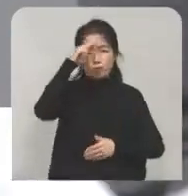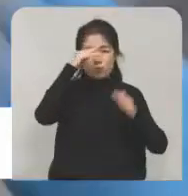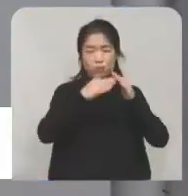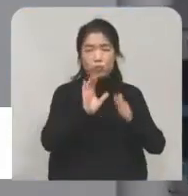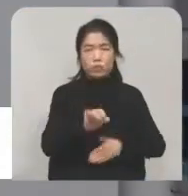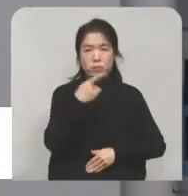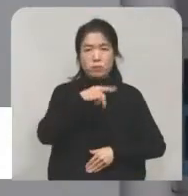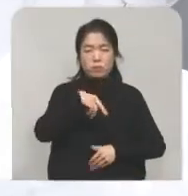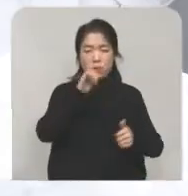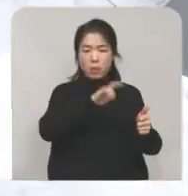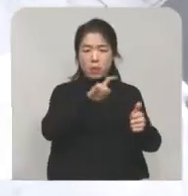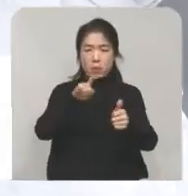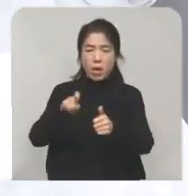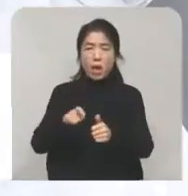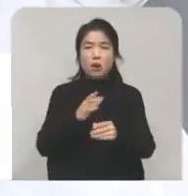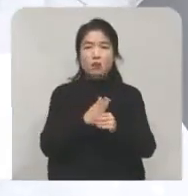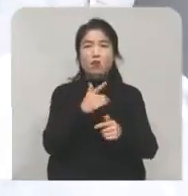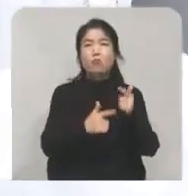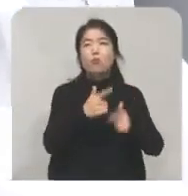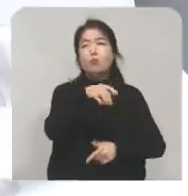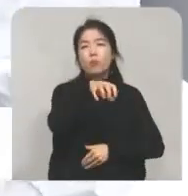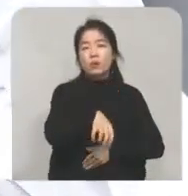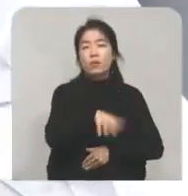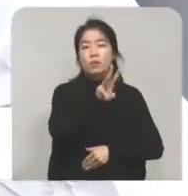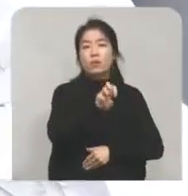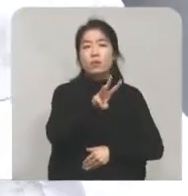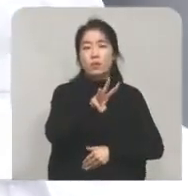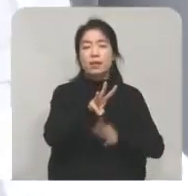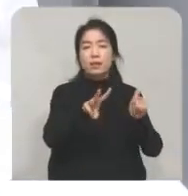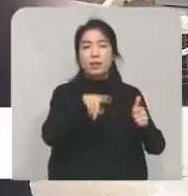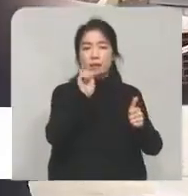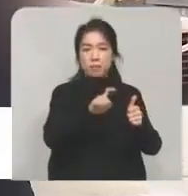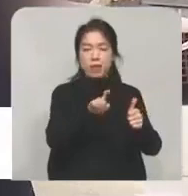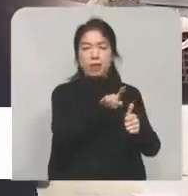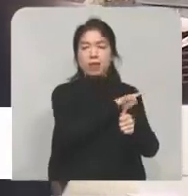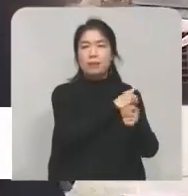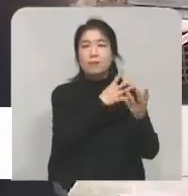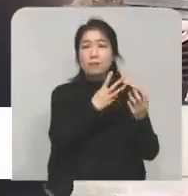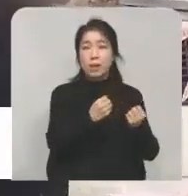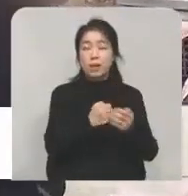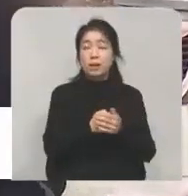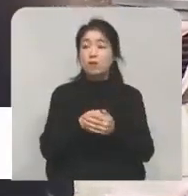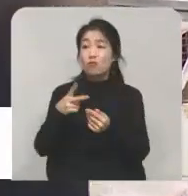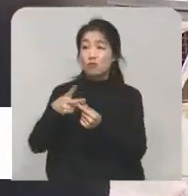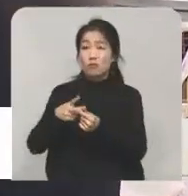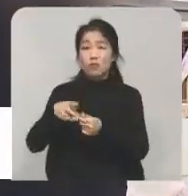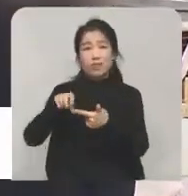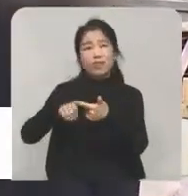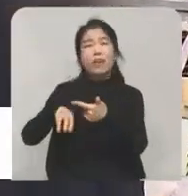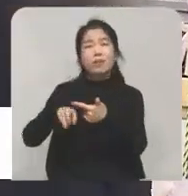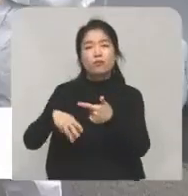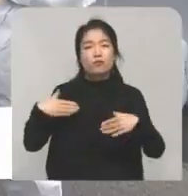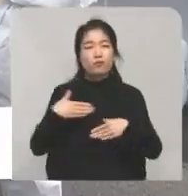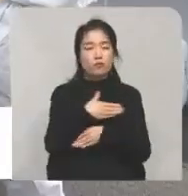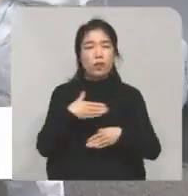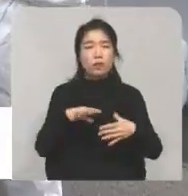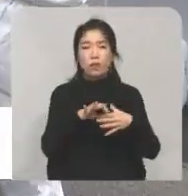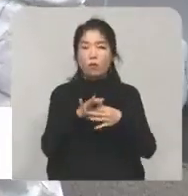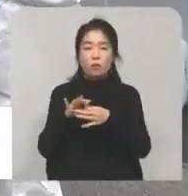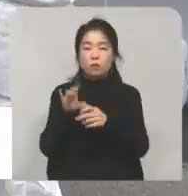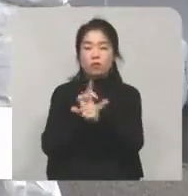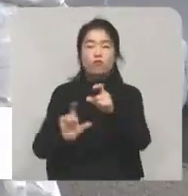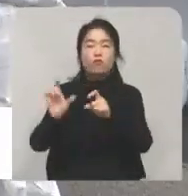발 확신 대 가 이어지고 있는 목포에서 33명이 확신 돼 가장 많았고 나주에서 사우나 관련 확진 자가